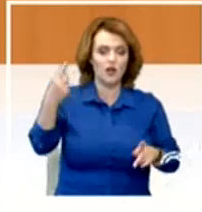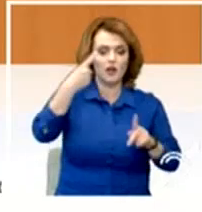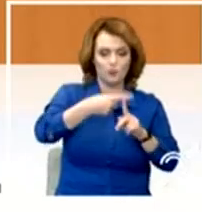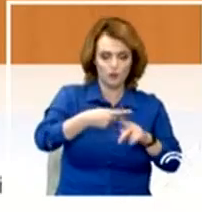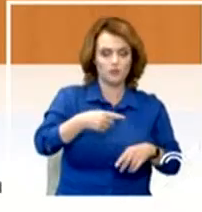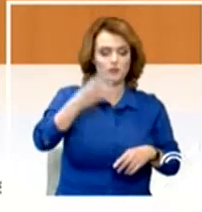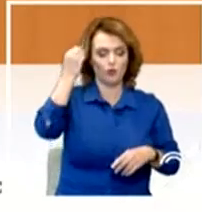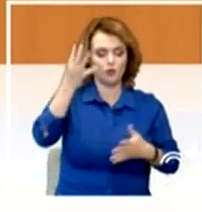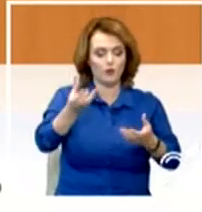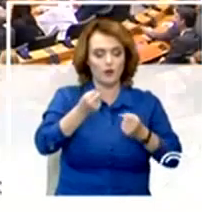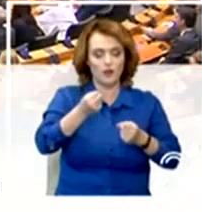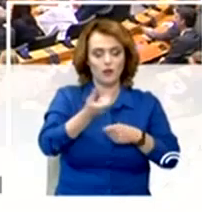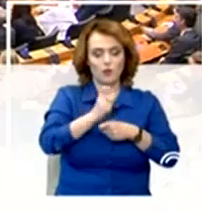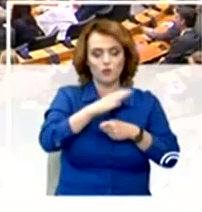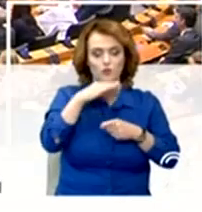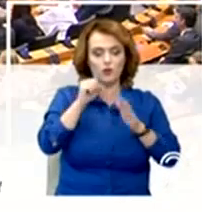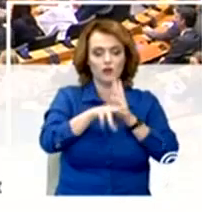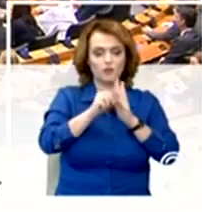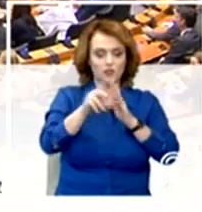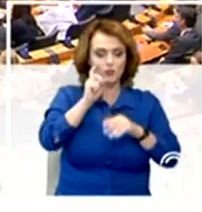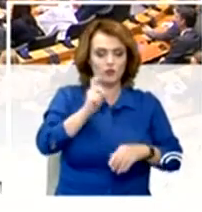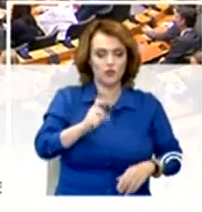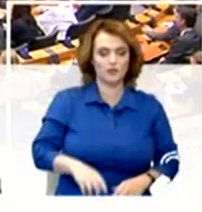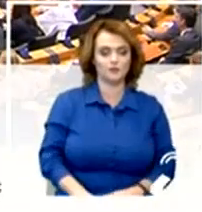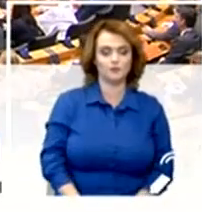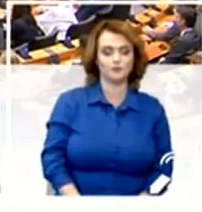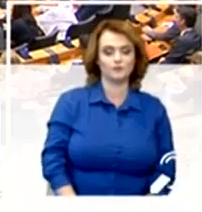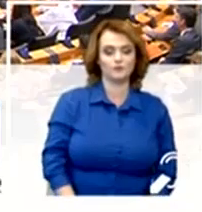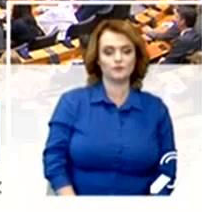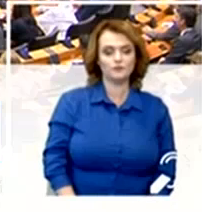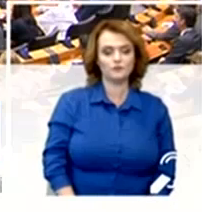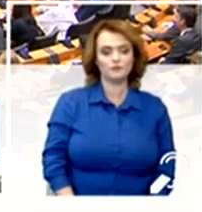și-a păstrat politica pro-europeană.